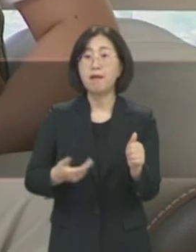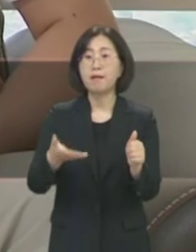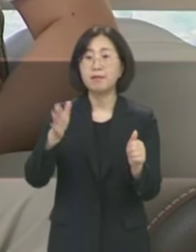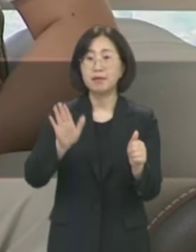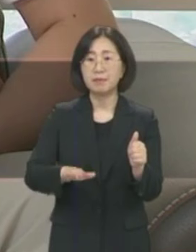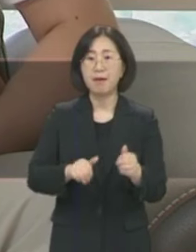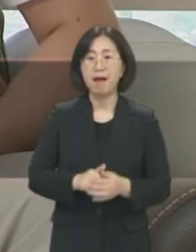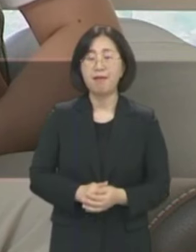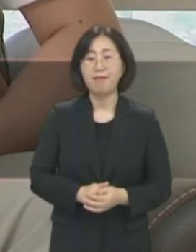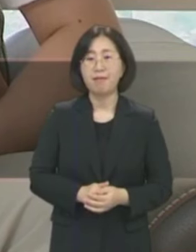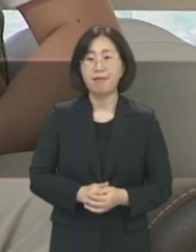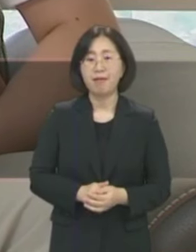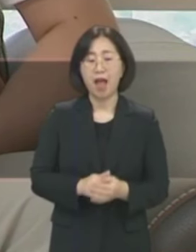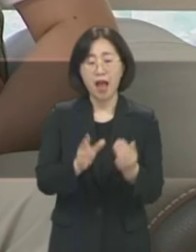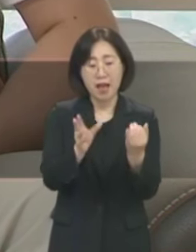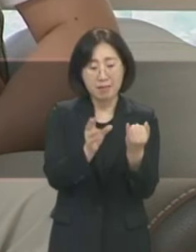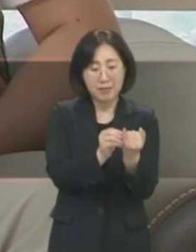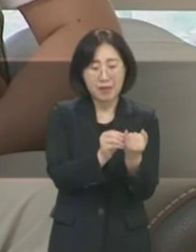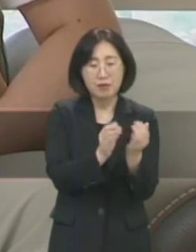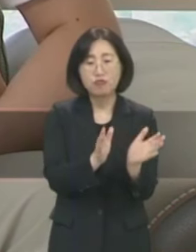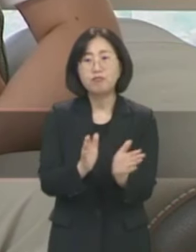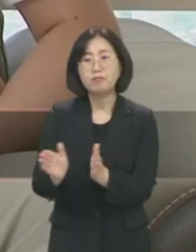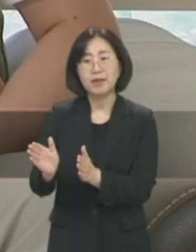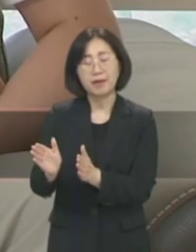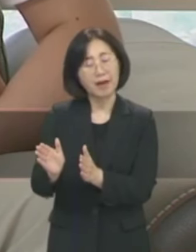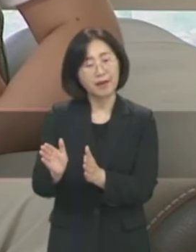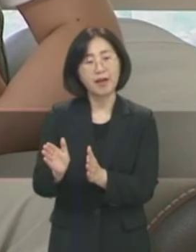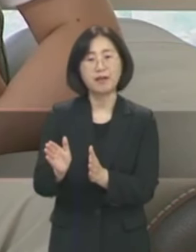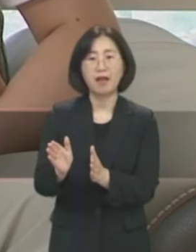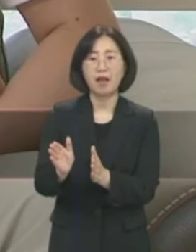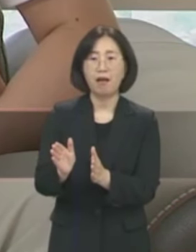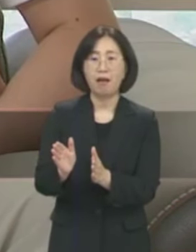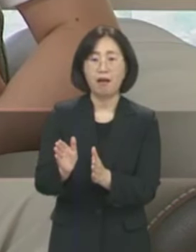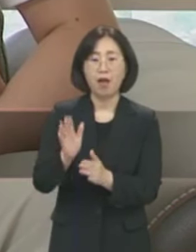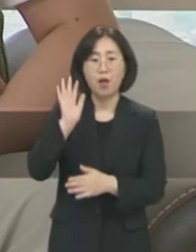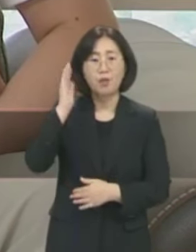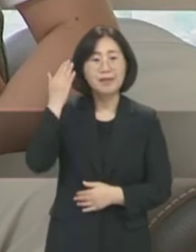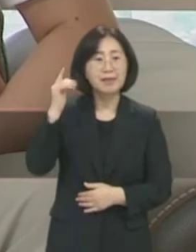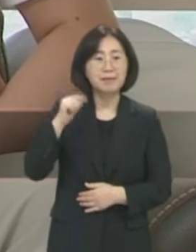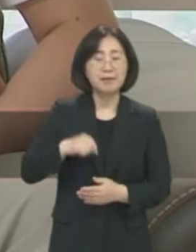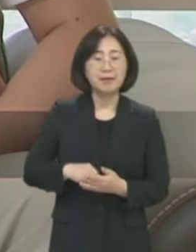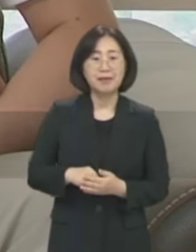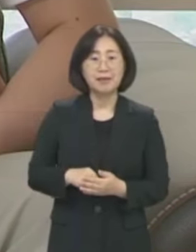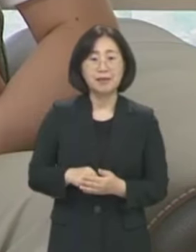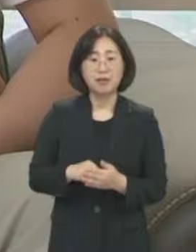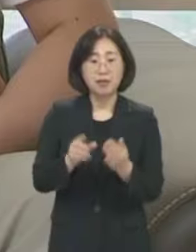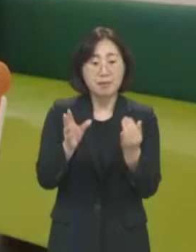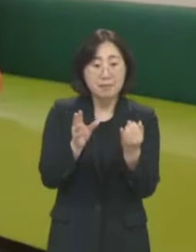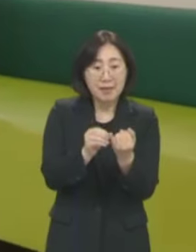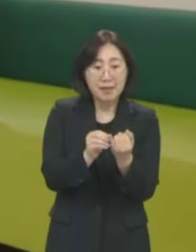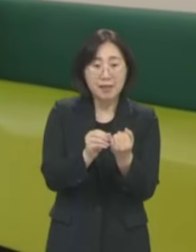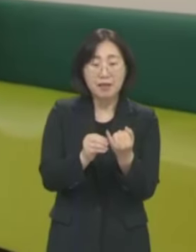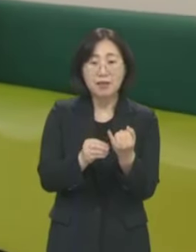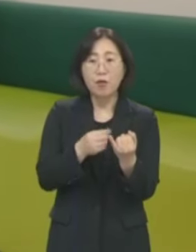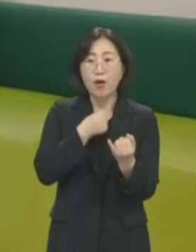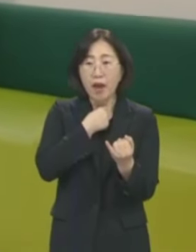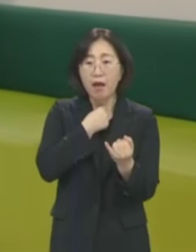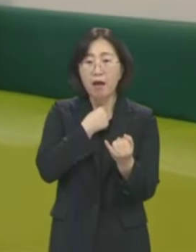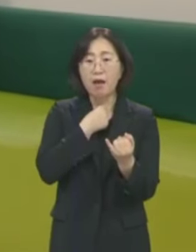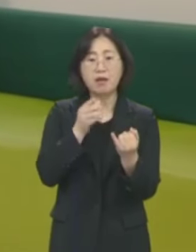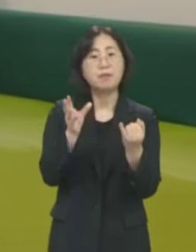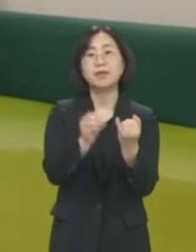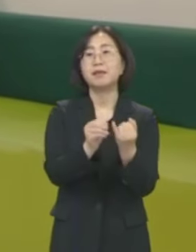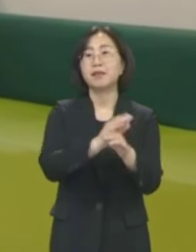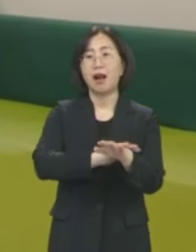필요하겠지만 사실 임신을 준비한다는 것 자체가 요즘은 이렇게 맘먹으면 안 되는 게 임신이거든요. 첫째